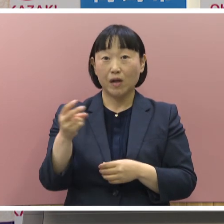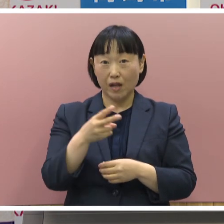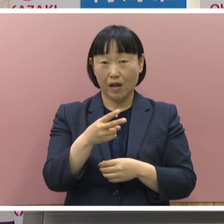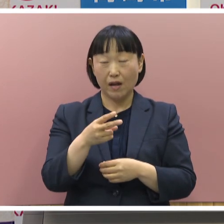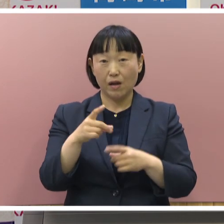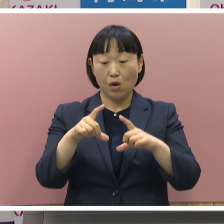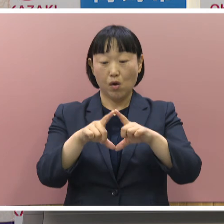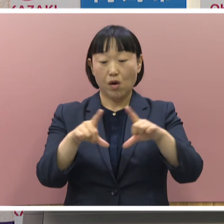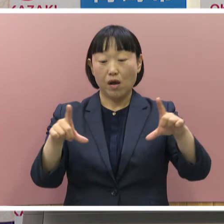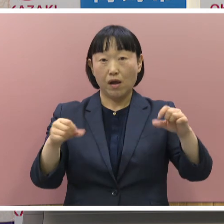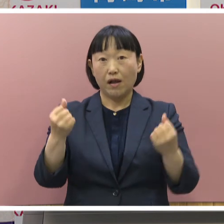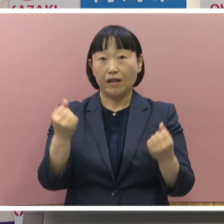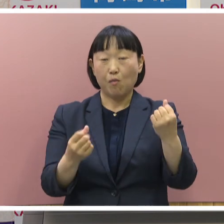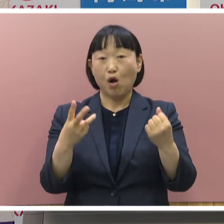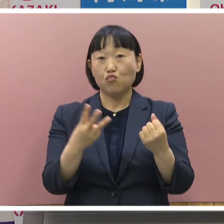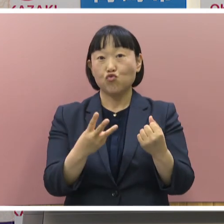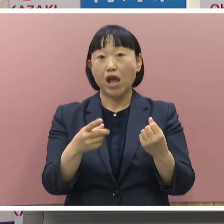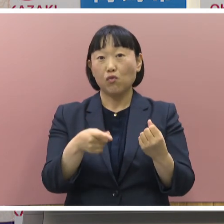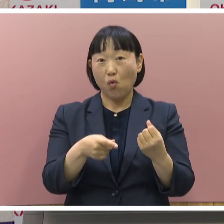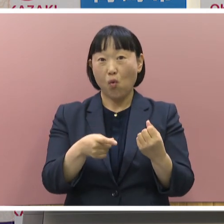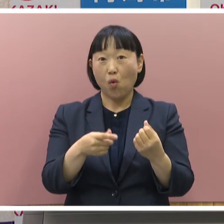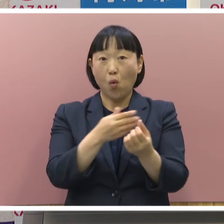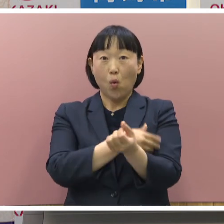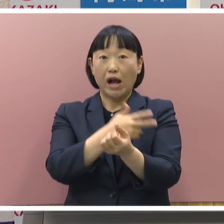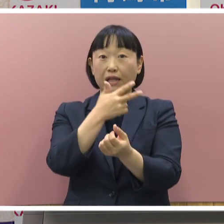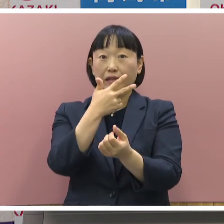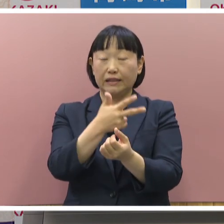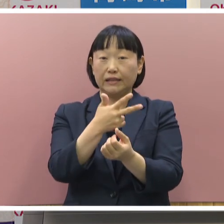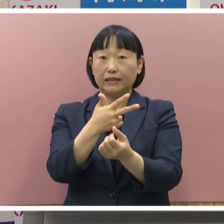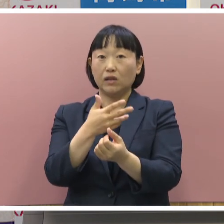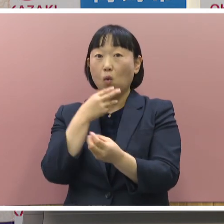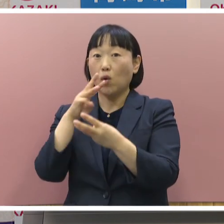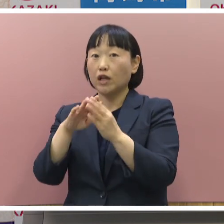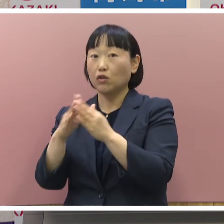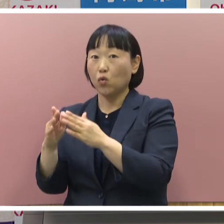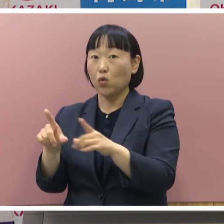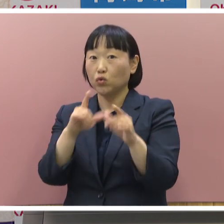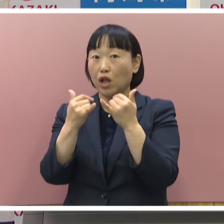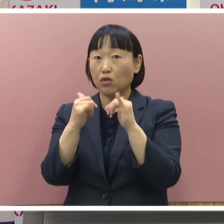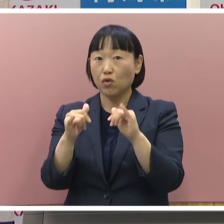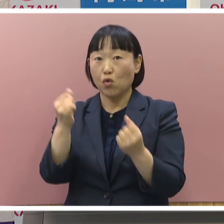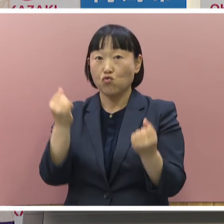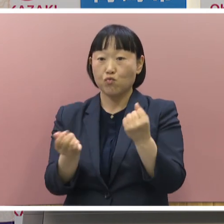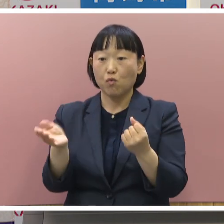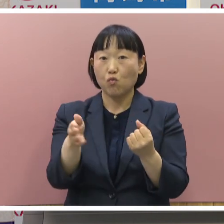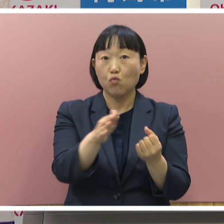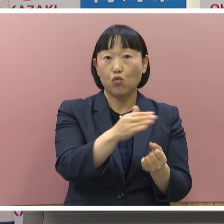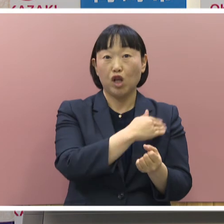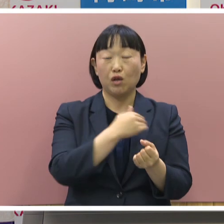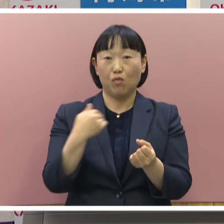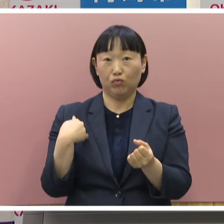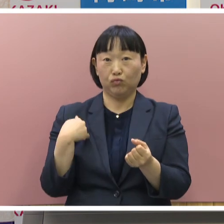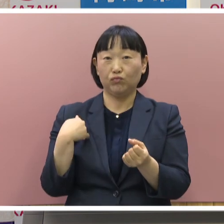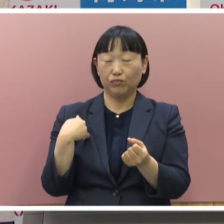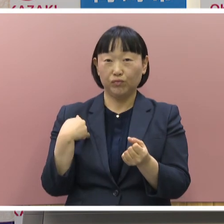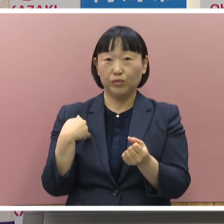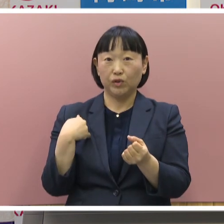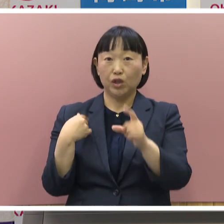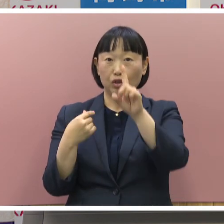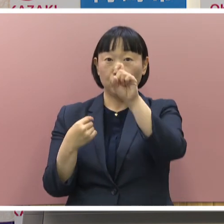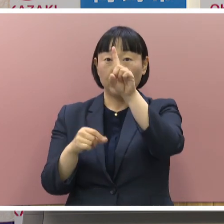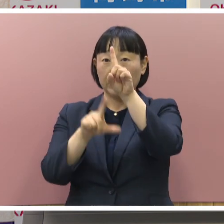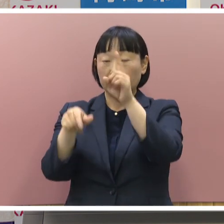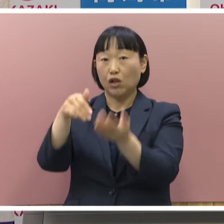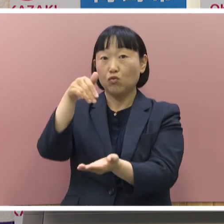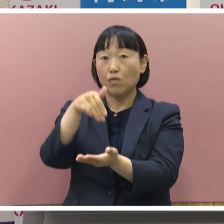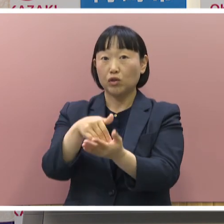お、この図柄入りナンバープレートは岡崎市及び幸田町にお住まいの方の車両に取り付けが可能です。11月